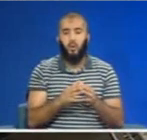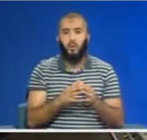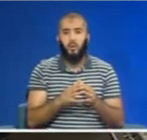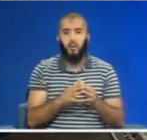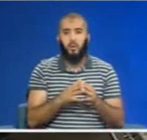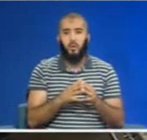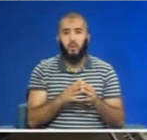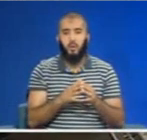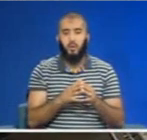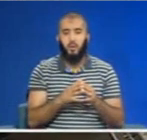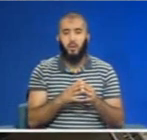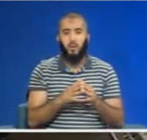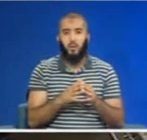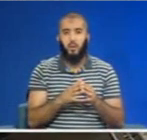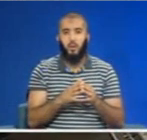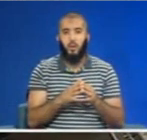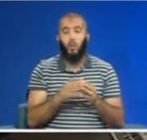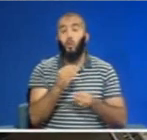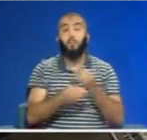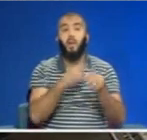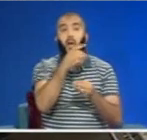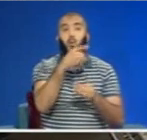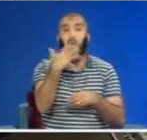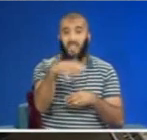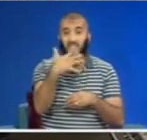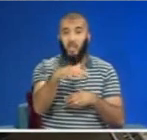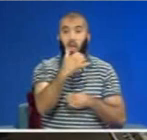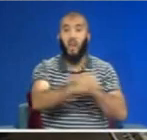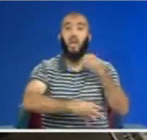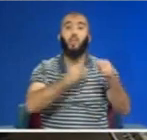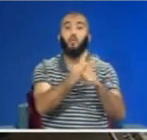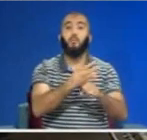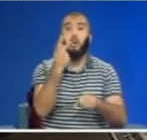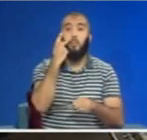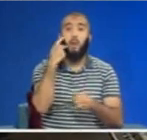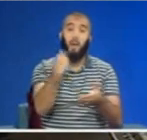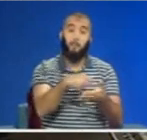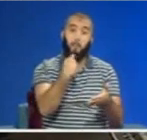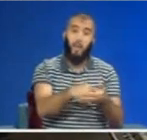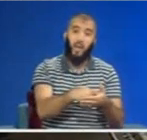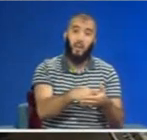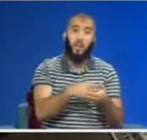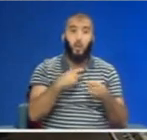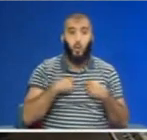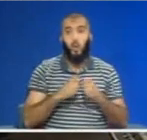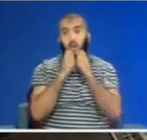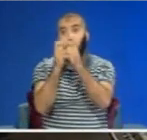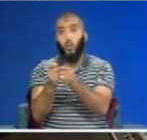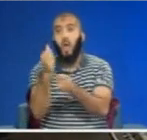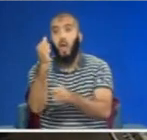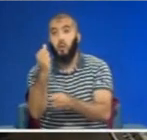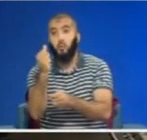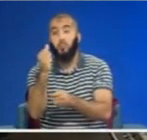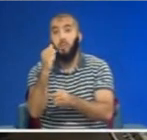بابهم، وإلا هذيك 14 سنة اللي كرا يعني يسلكها الآن نعطيوها للمصوار ونتهلاو ولا كيفاه؟